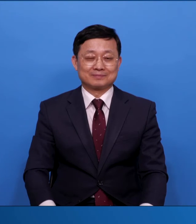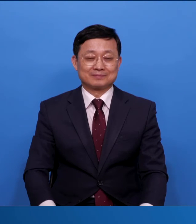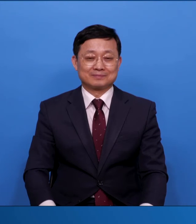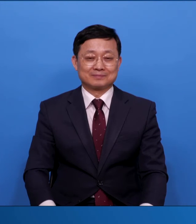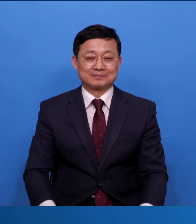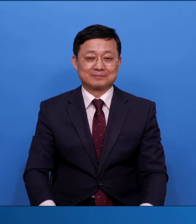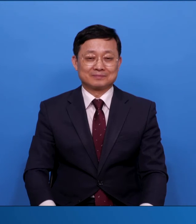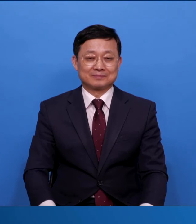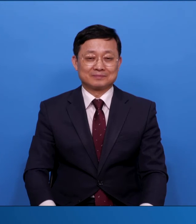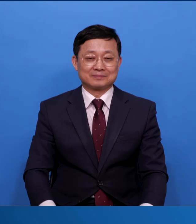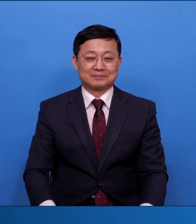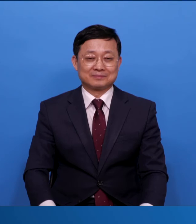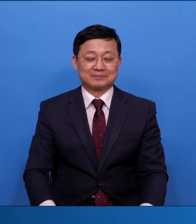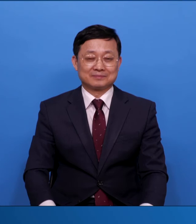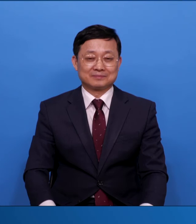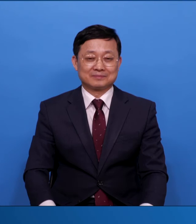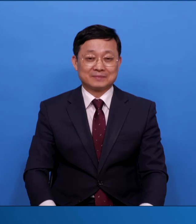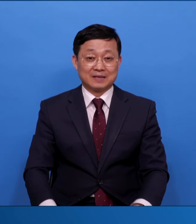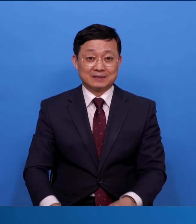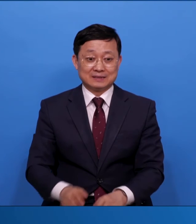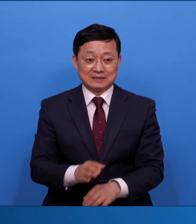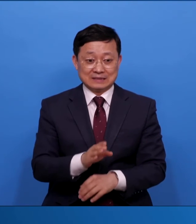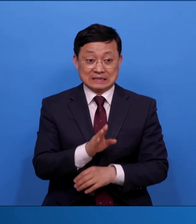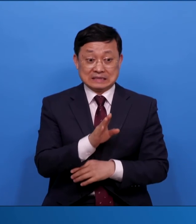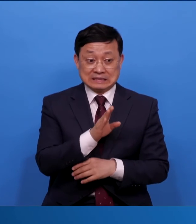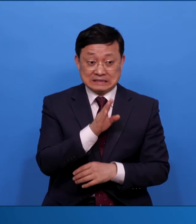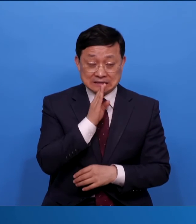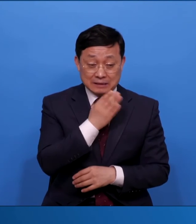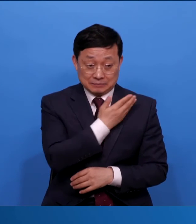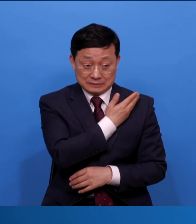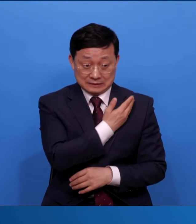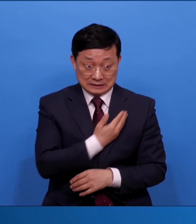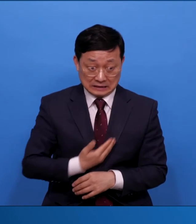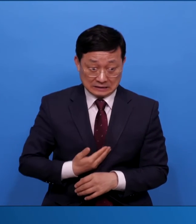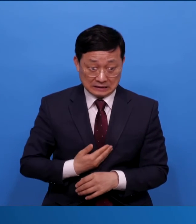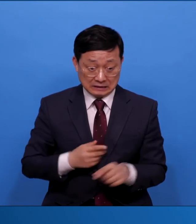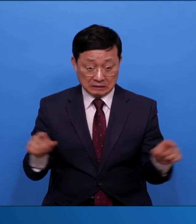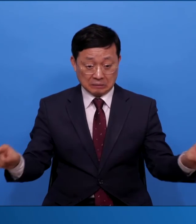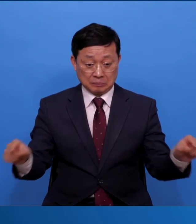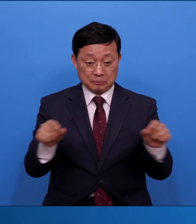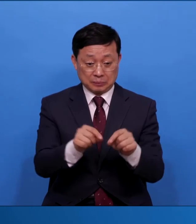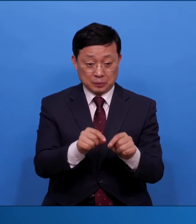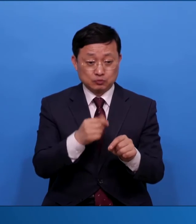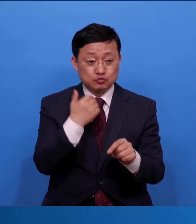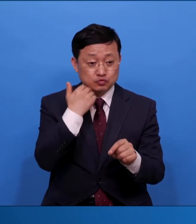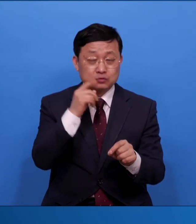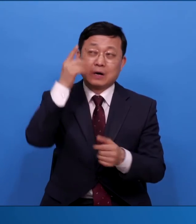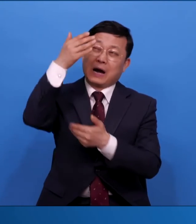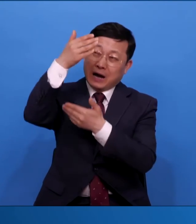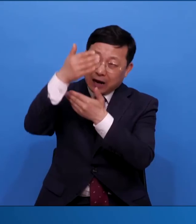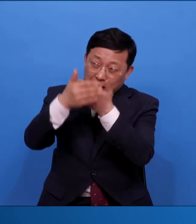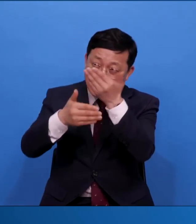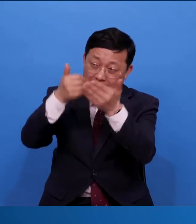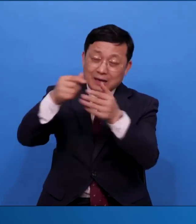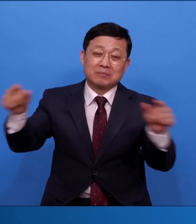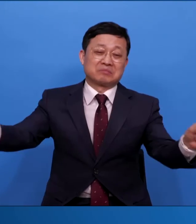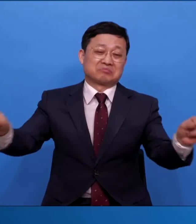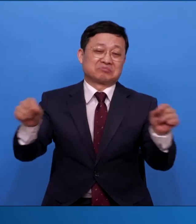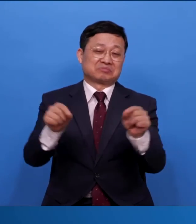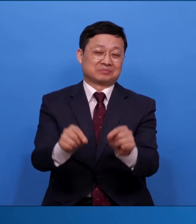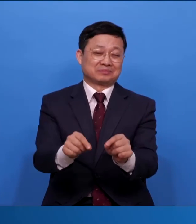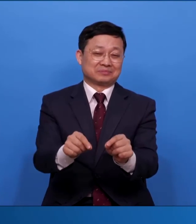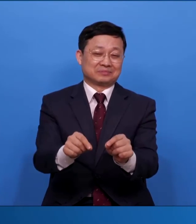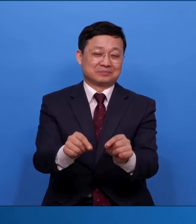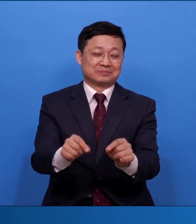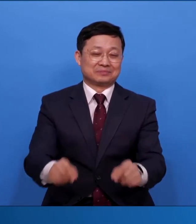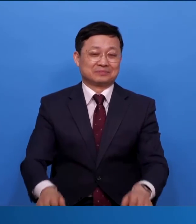말을 맺겠습니다. 要收尾。 참 제자는 누가 붙입니까? 真门徒是谁贴给的呢？ 하나님이 붙입니다. 是神贴给的。